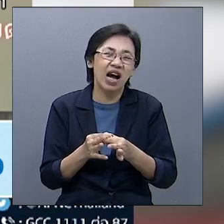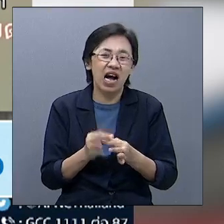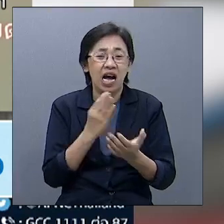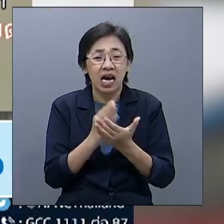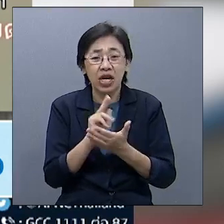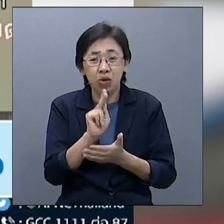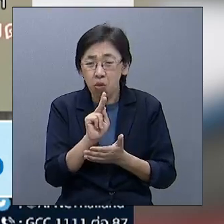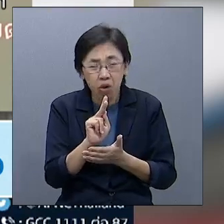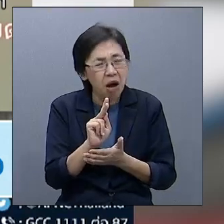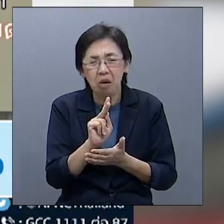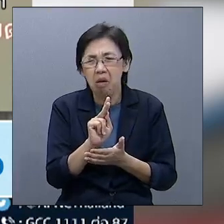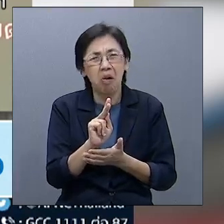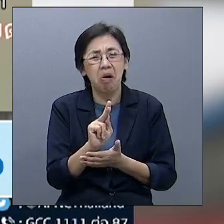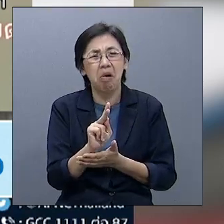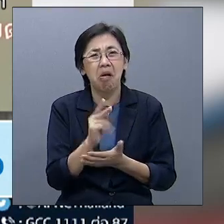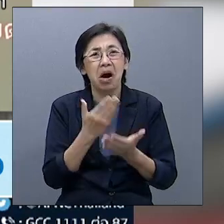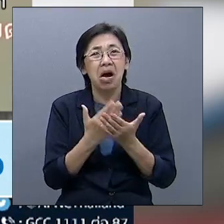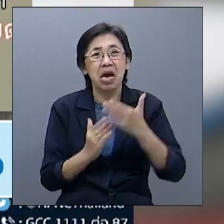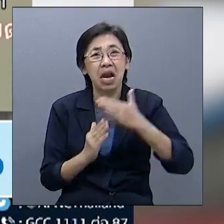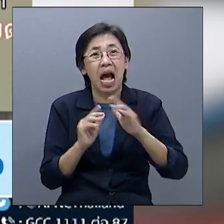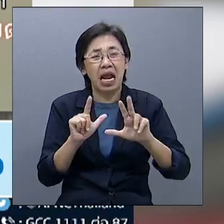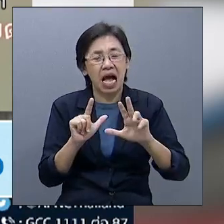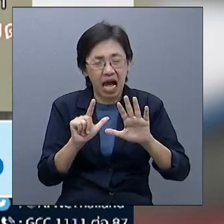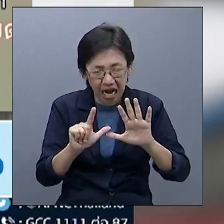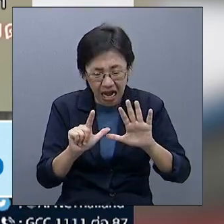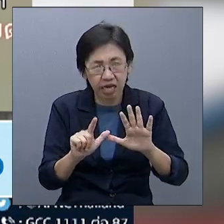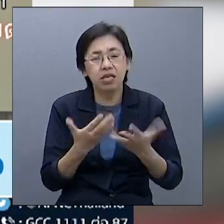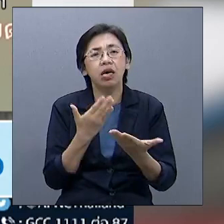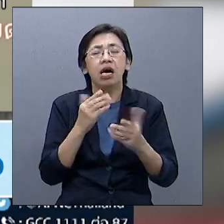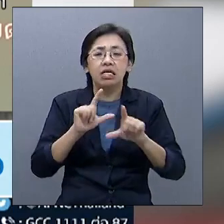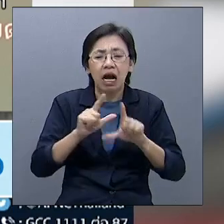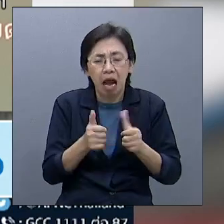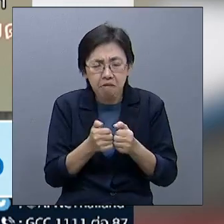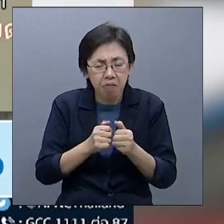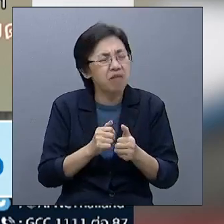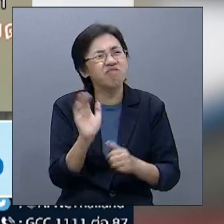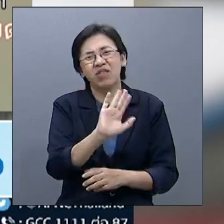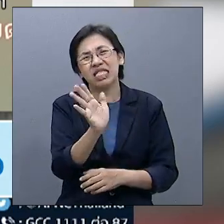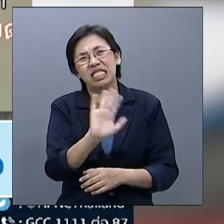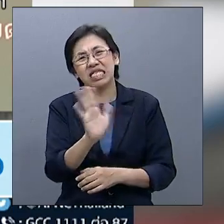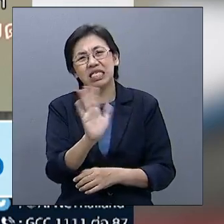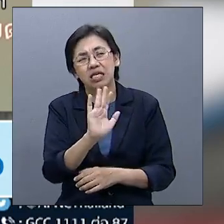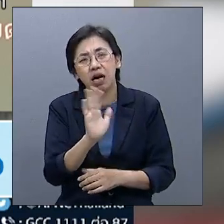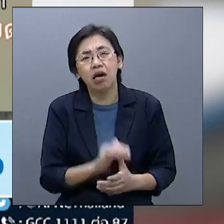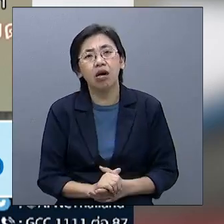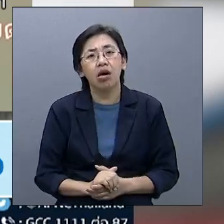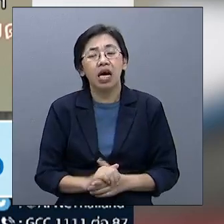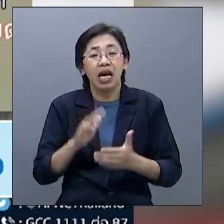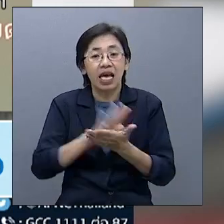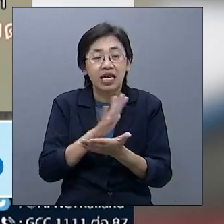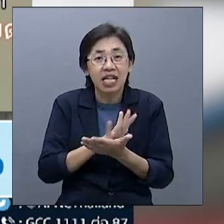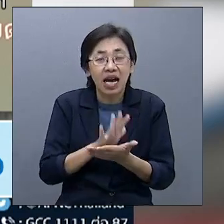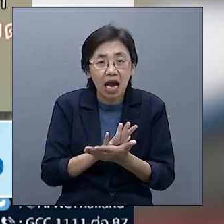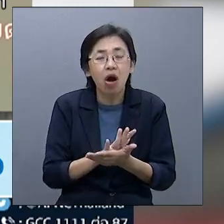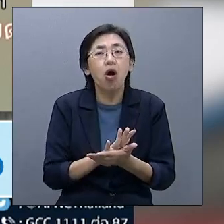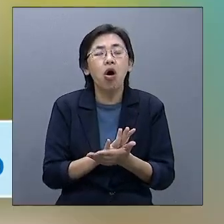ลดังกล่าวนี้หรือปล่อยเงินกู้ผ่านระบบออนไลน์หรือช่องทางไลน์แอปพลิเคชันใดๆทั้งสิ้นครับและไม่มีการส่งเอกสารใดๆไป